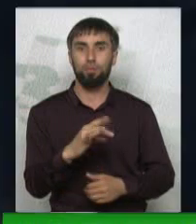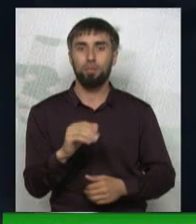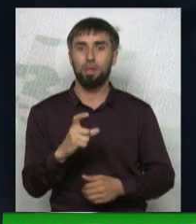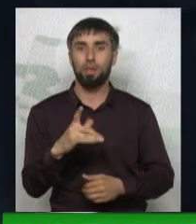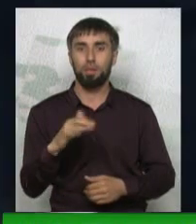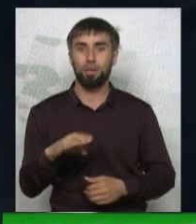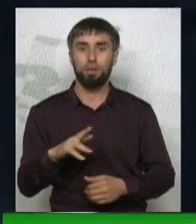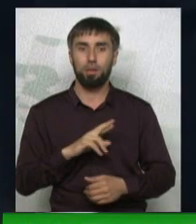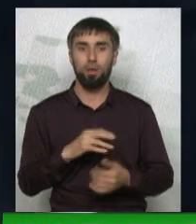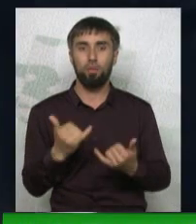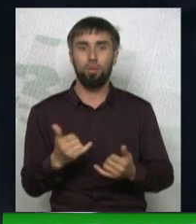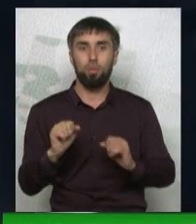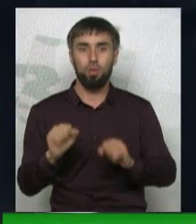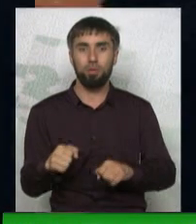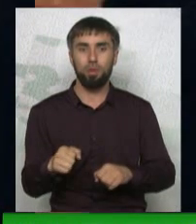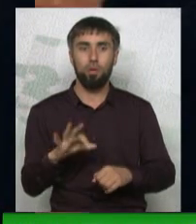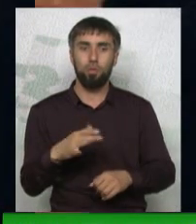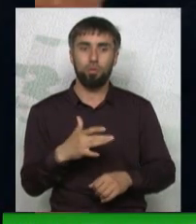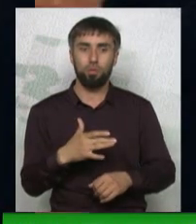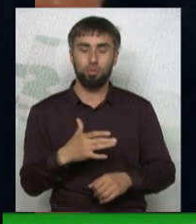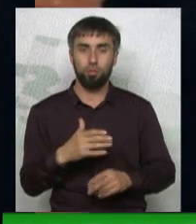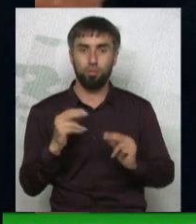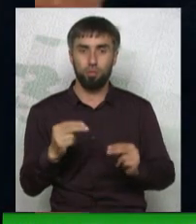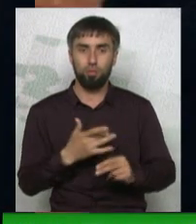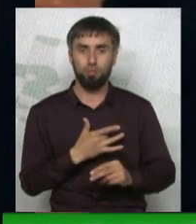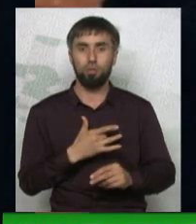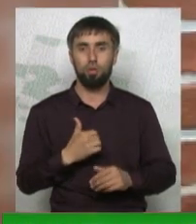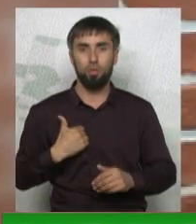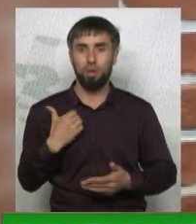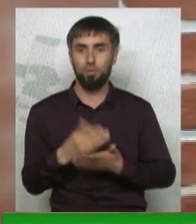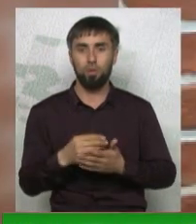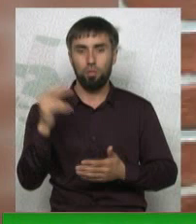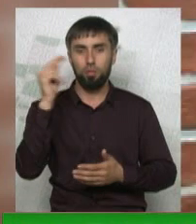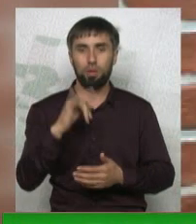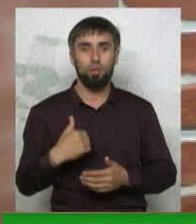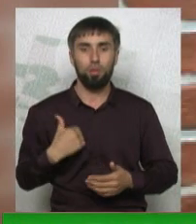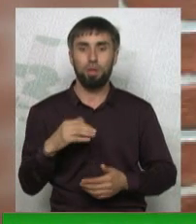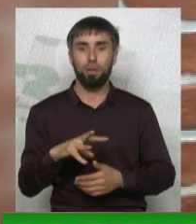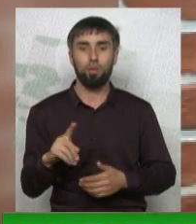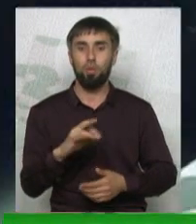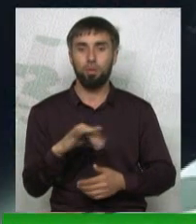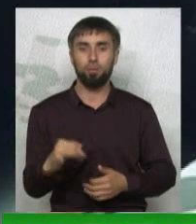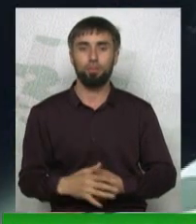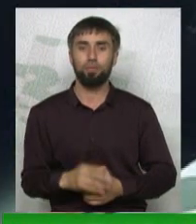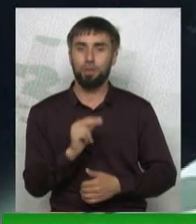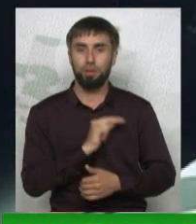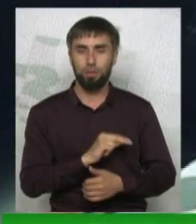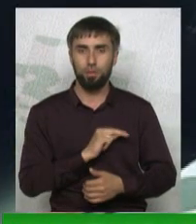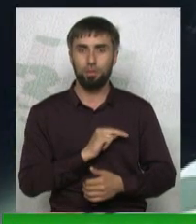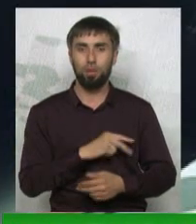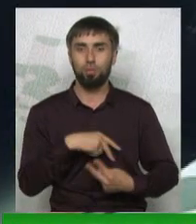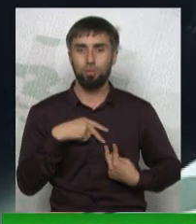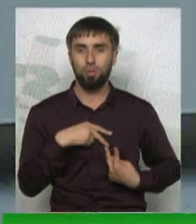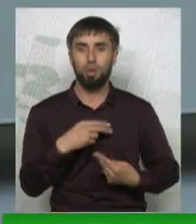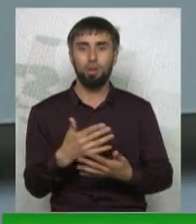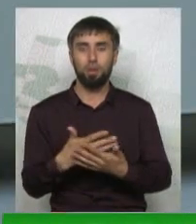Эсет. Я сегодня могу искренне гордиться своими учениками. Горжусь тем, что они работают, трудятся